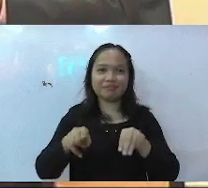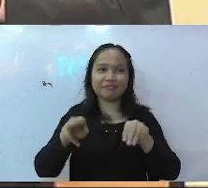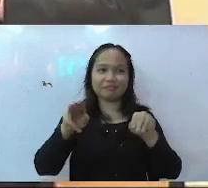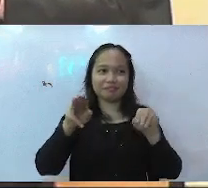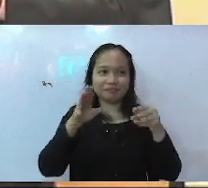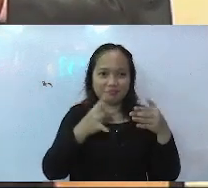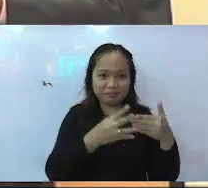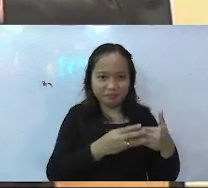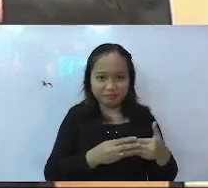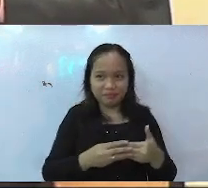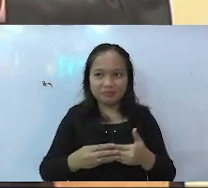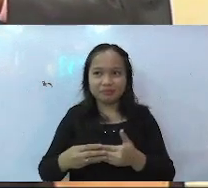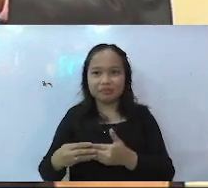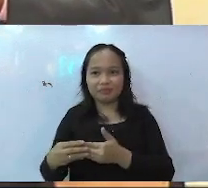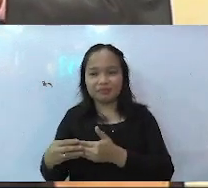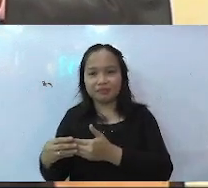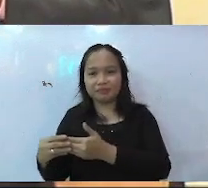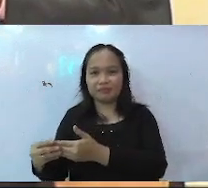nakikilaban